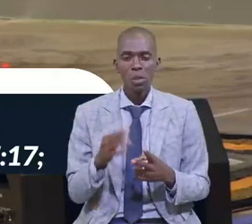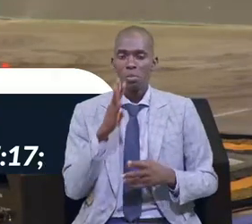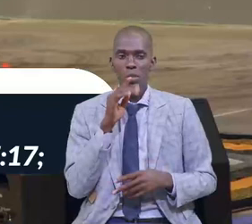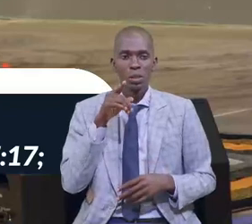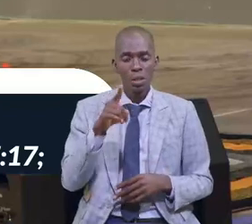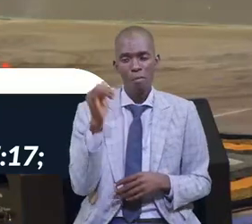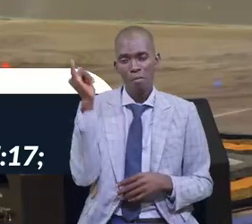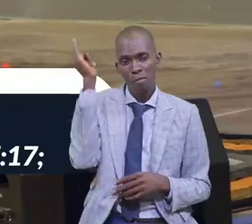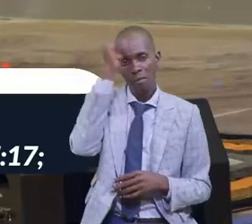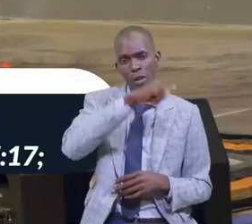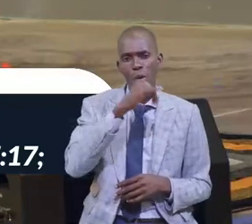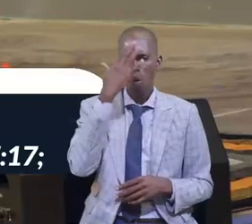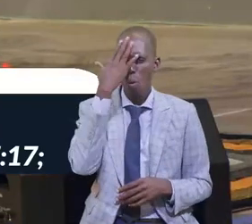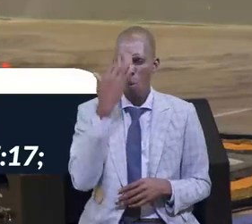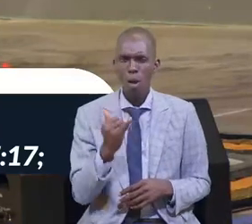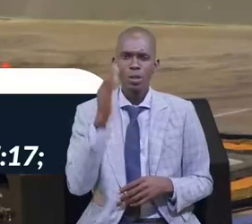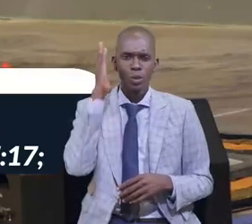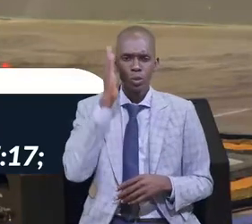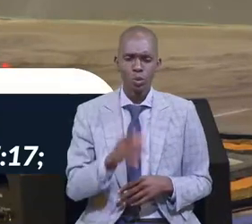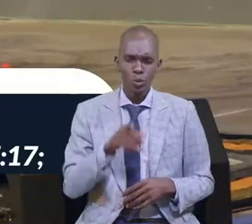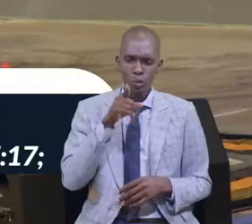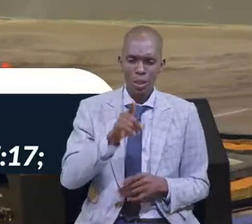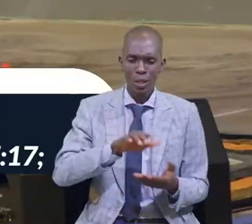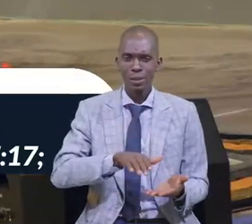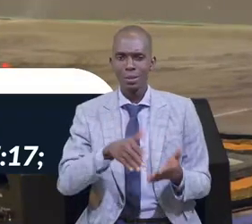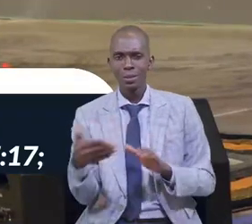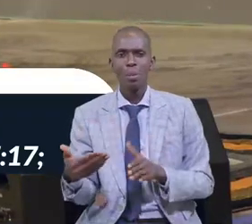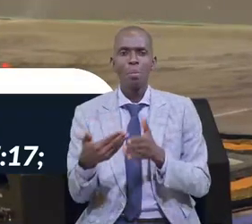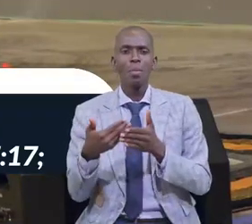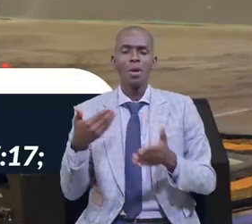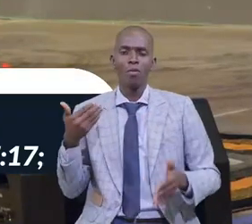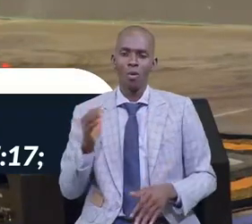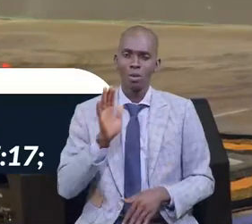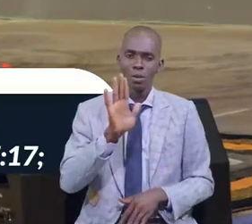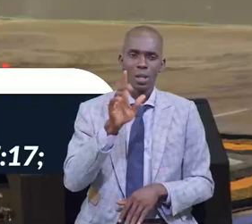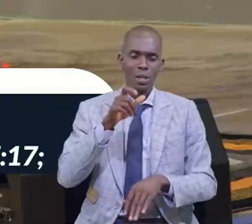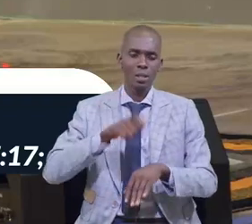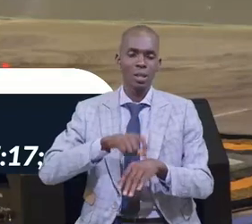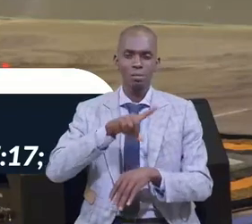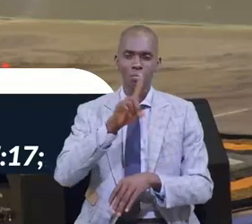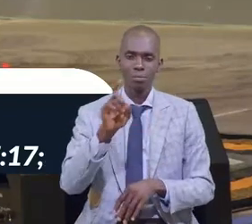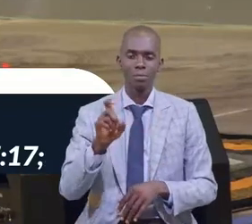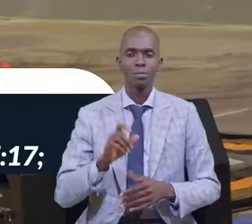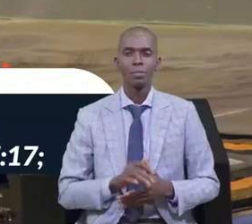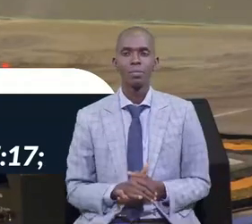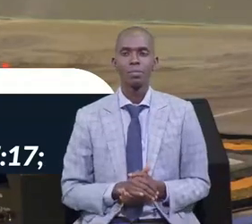sois pas insensé. Pourquoi mourrais-tu avant ton temps?